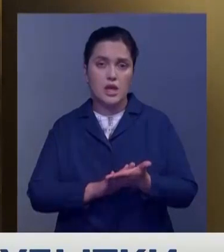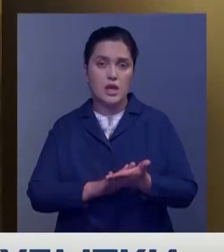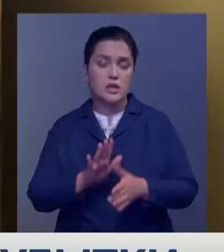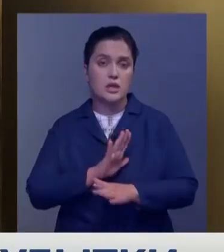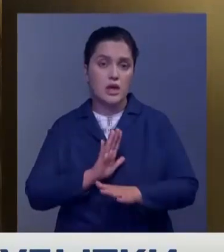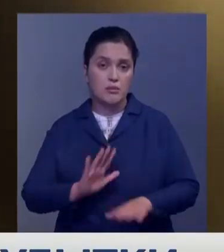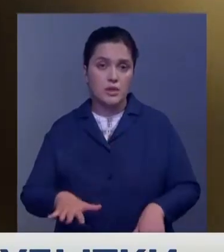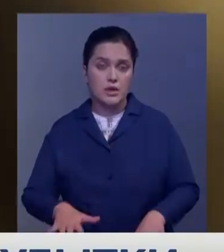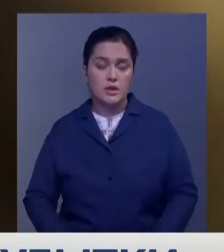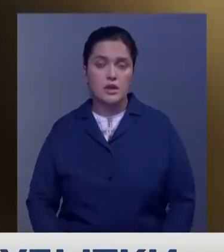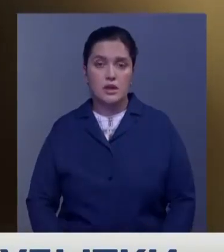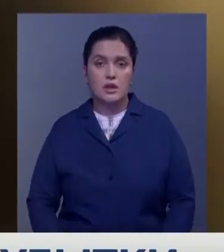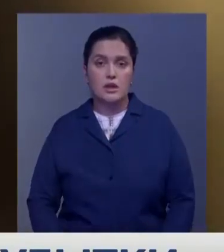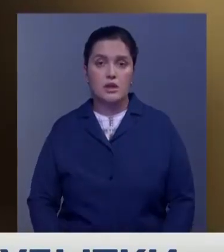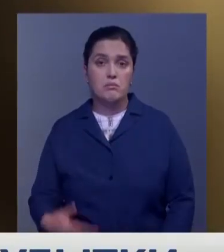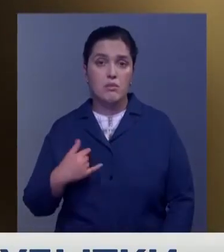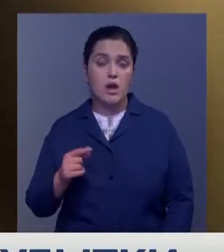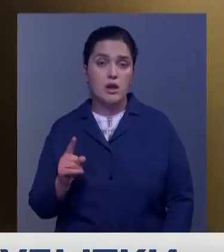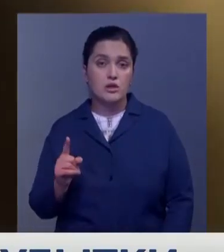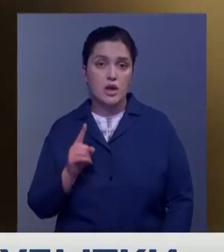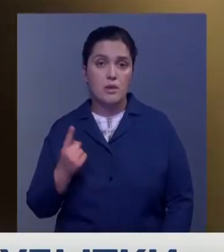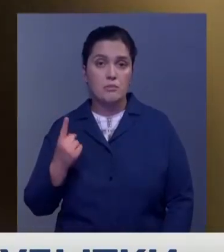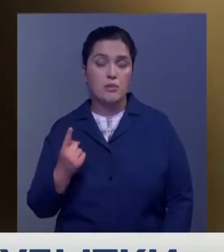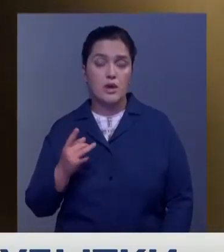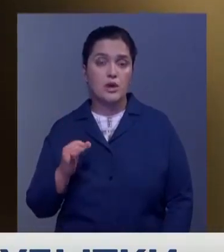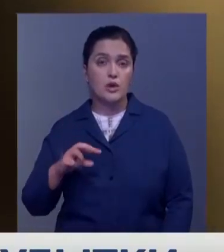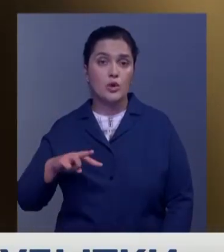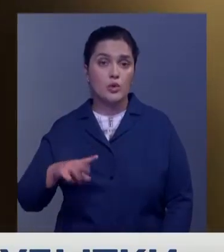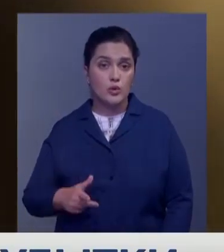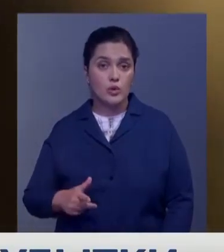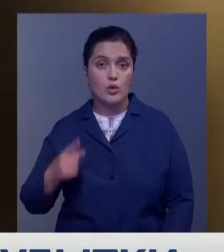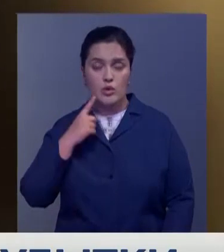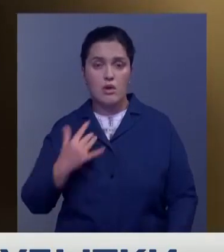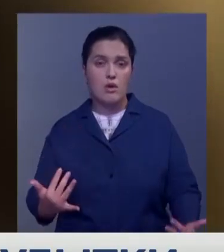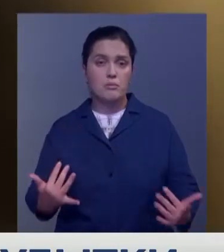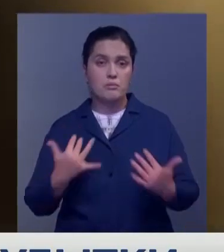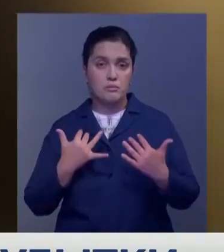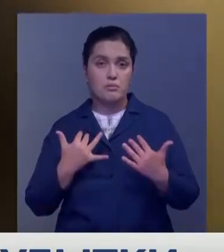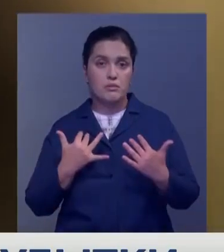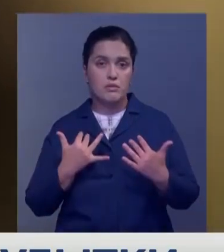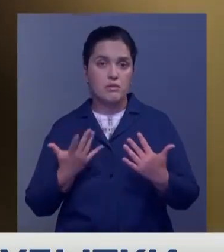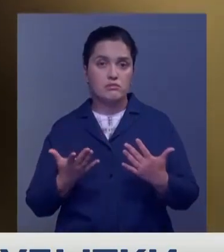делали в летний период. Мы ожидали, что с 1 июля как бы какой-то поток будет.